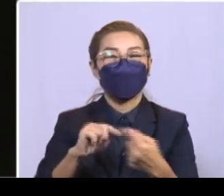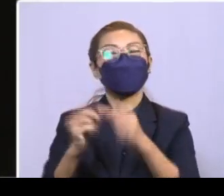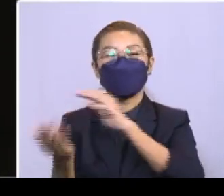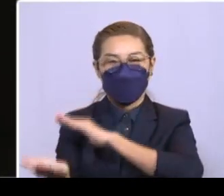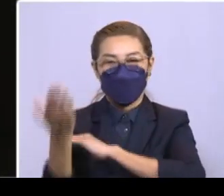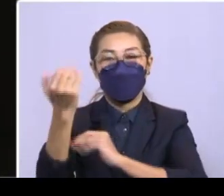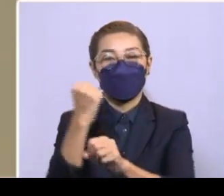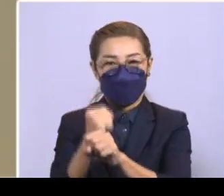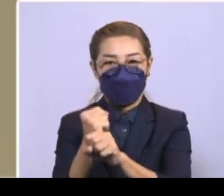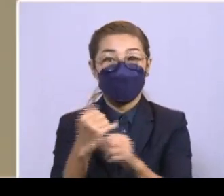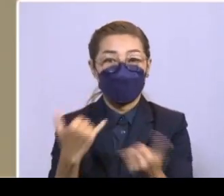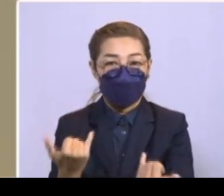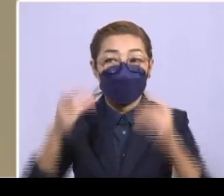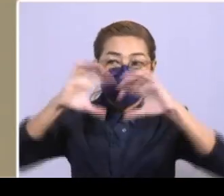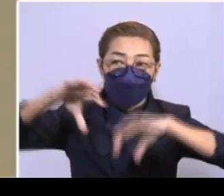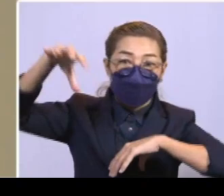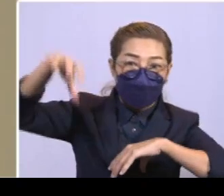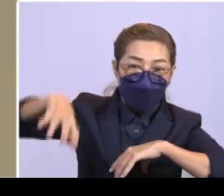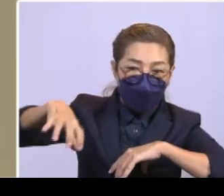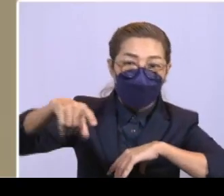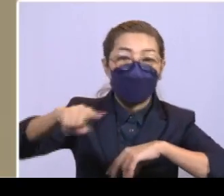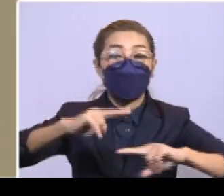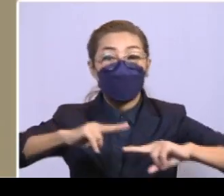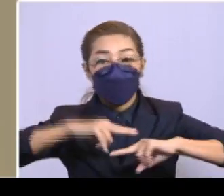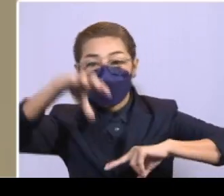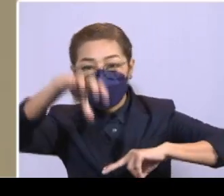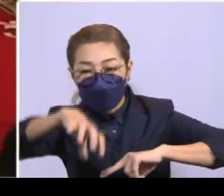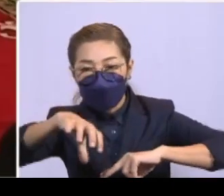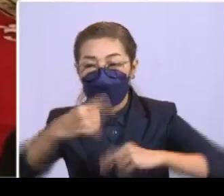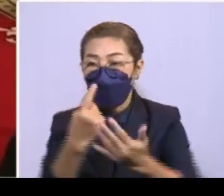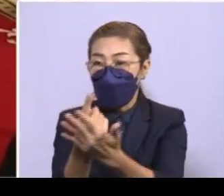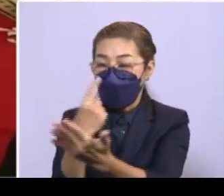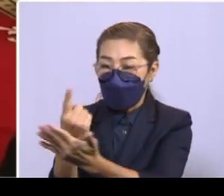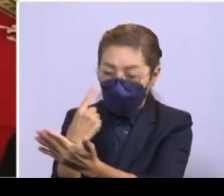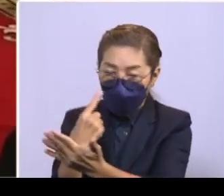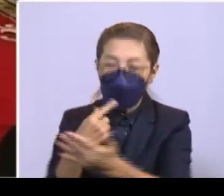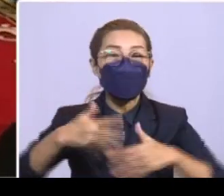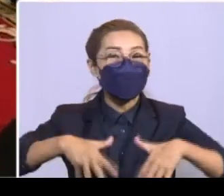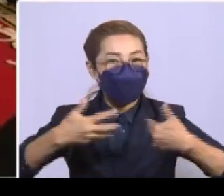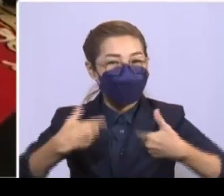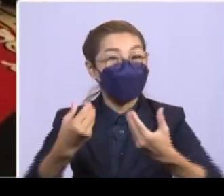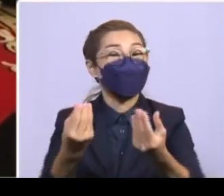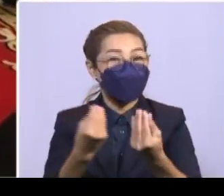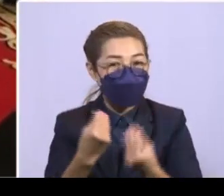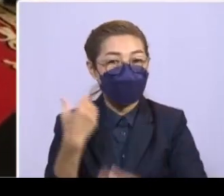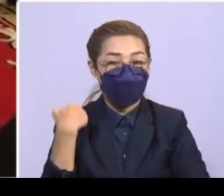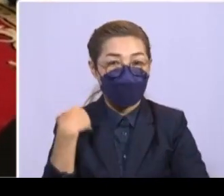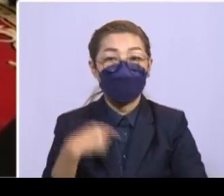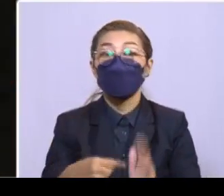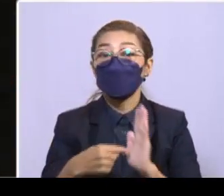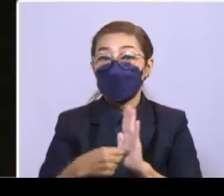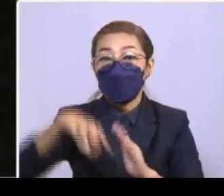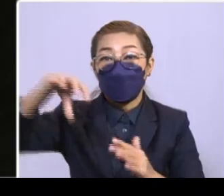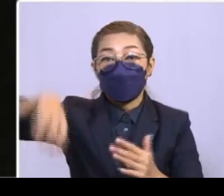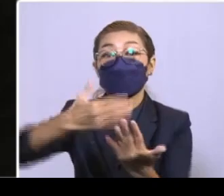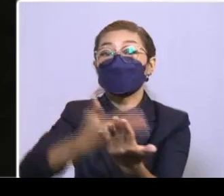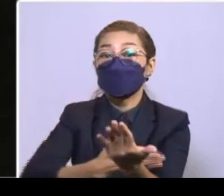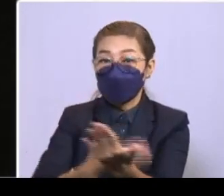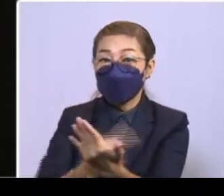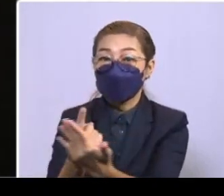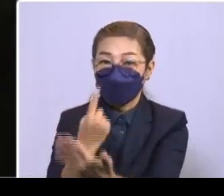โดยวันนี้มีทั้งหน่วยงานภาครัฐและเอกชนมาร่วมแสดงความยินดีกับแต่ส่วนมากเช่นสำนักงานสลากกินแบ่งรัฐบาล